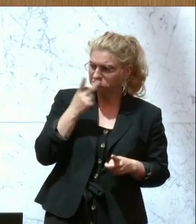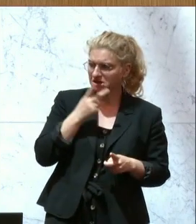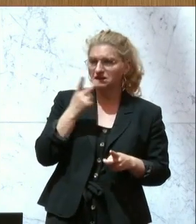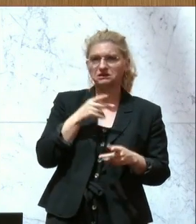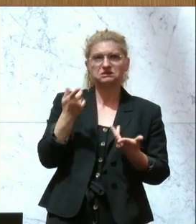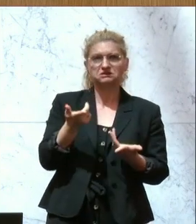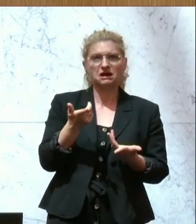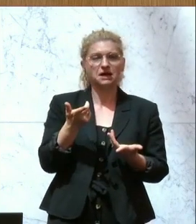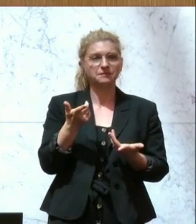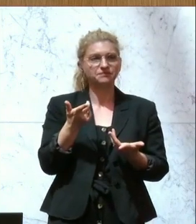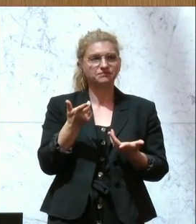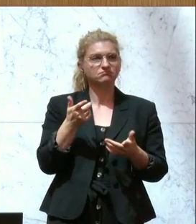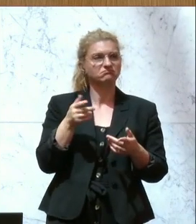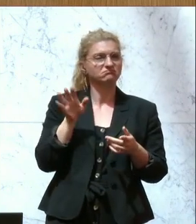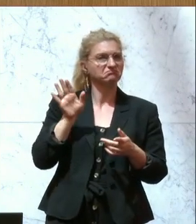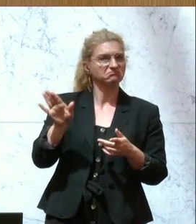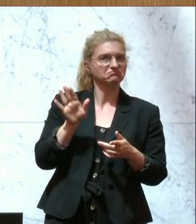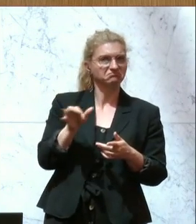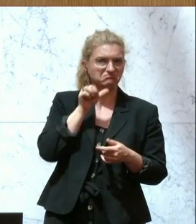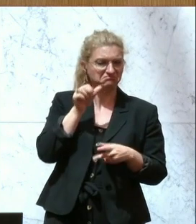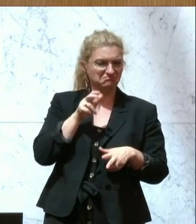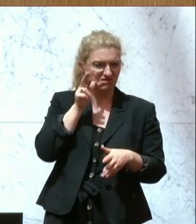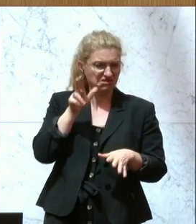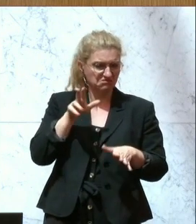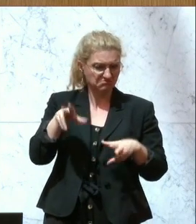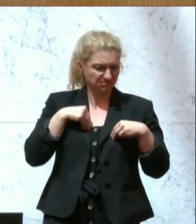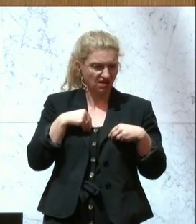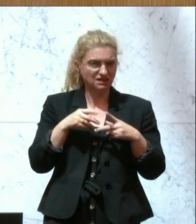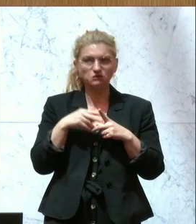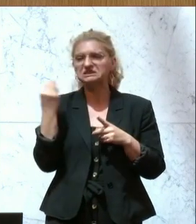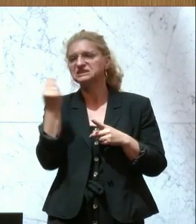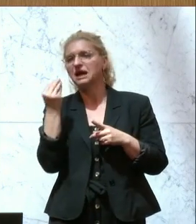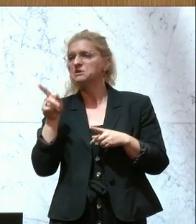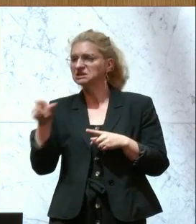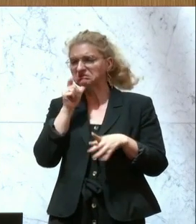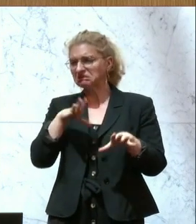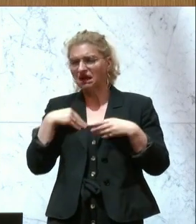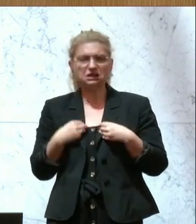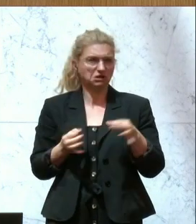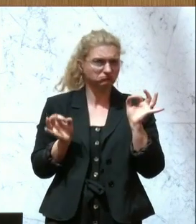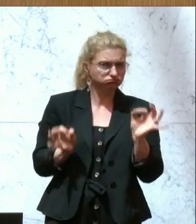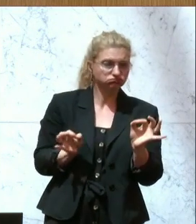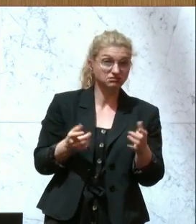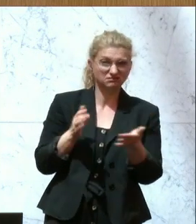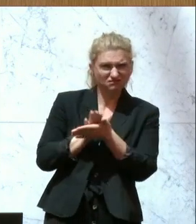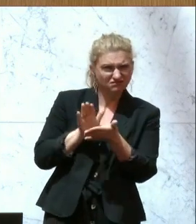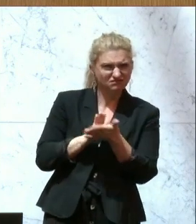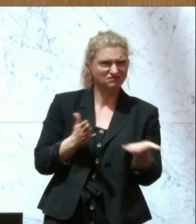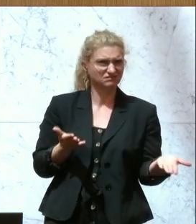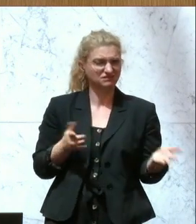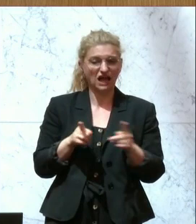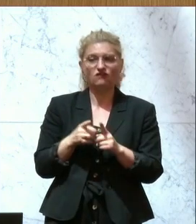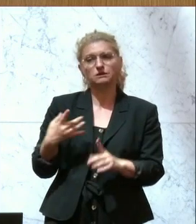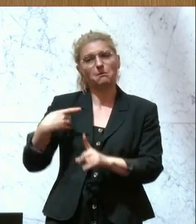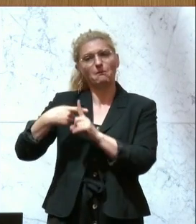geht, äußert Verständnis für die Nichtanerkennung durch Serbien, unterstützt wieder einmal pro-serbische